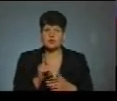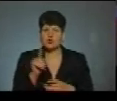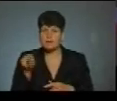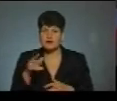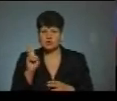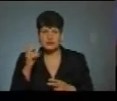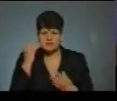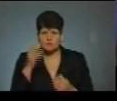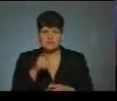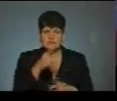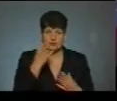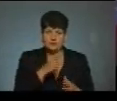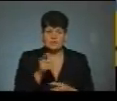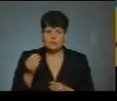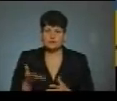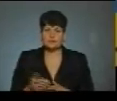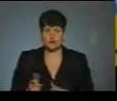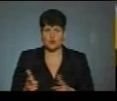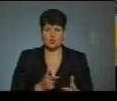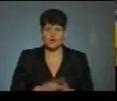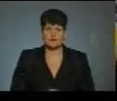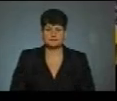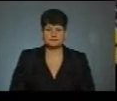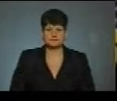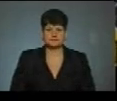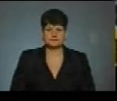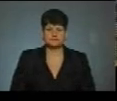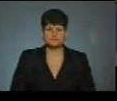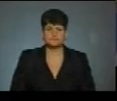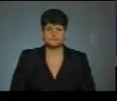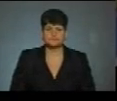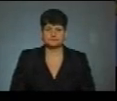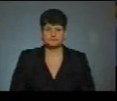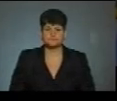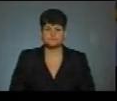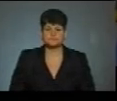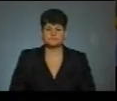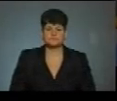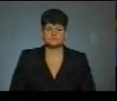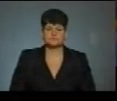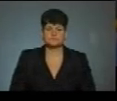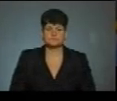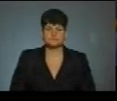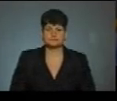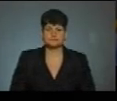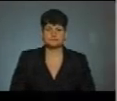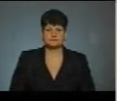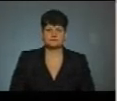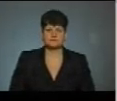маєш, не забув, хто, і люди готові. Діана Ярошенко, Андрій Бодак, новини на Суспільному, Тернопіль.